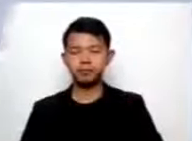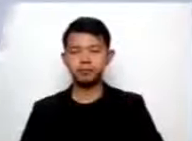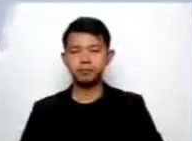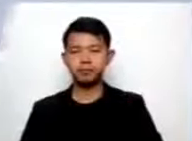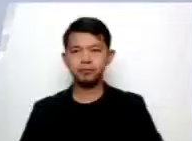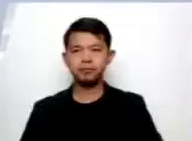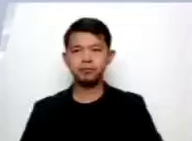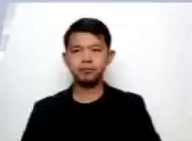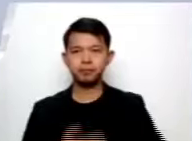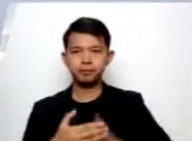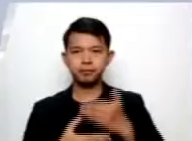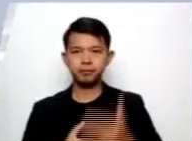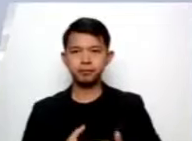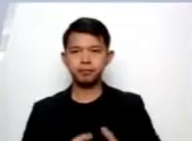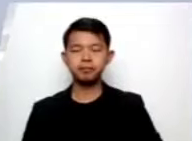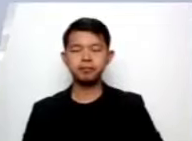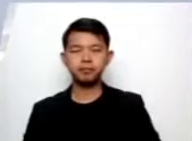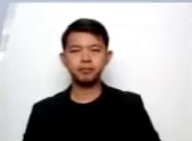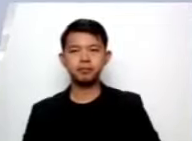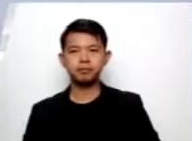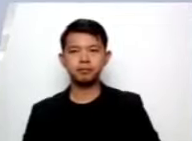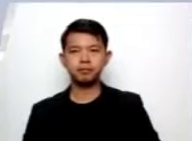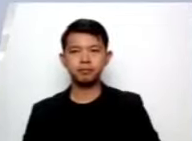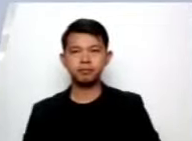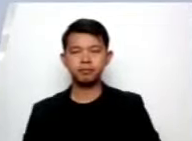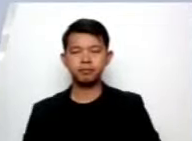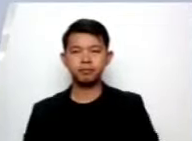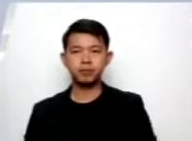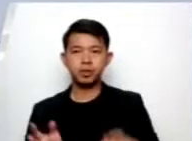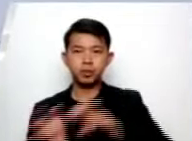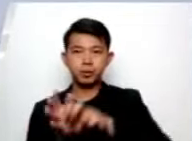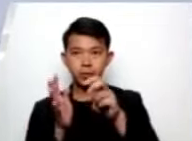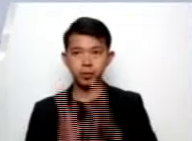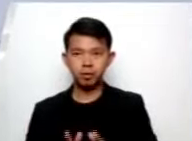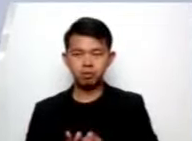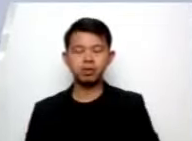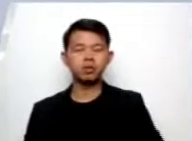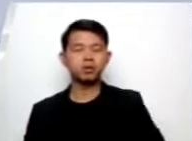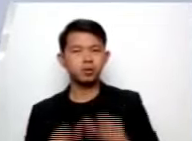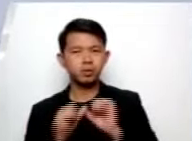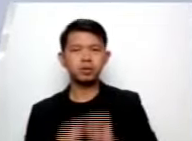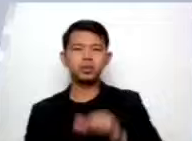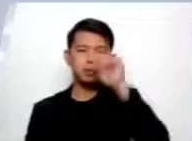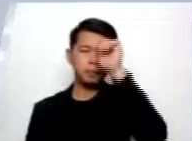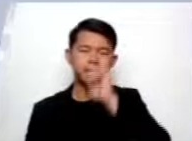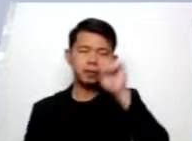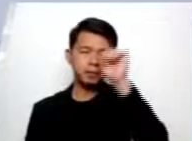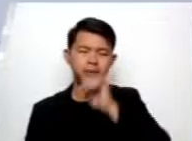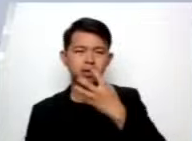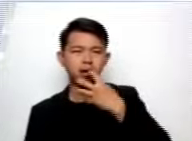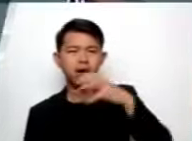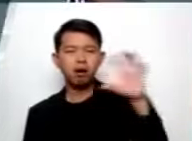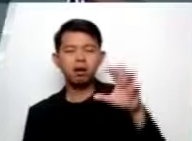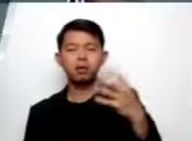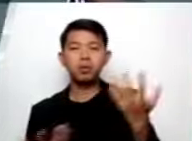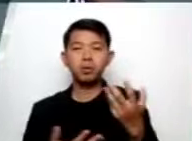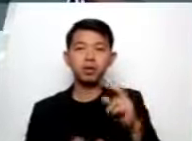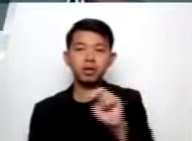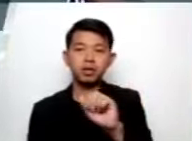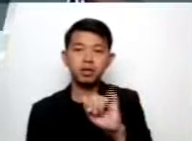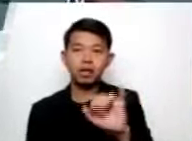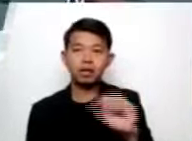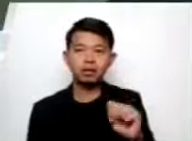nagtitiis pa rin sa init ang mga pasahero at empleyado sa NAIA Terminal 3. Nasa nasirang cooling tower.